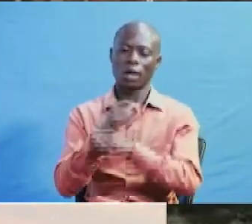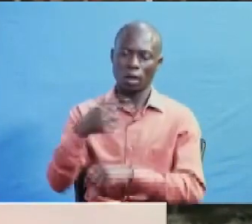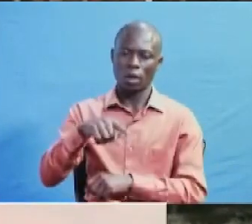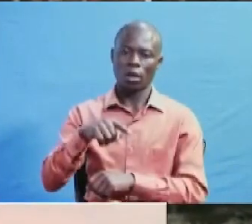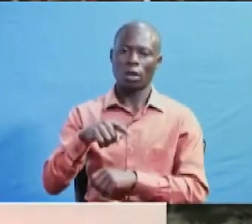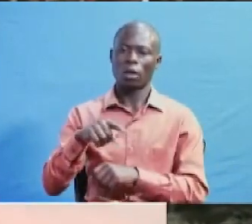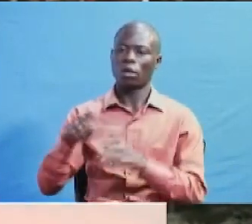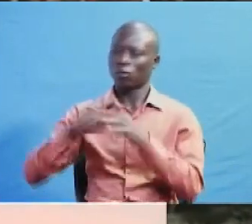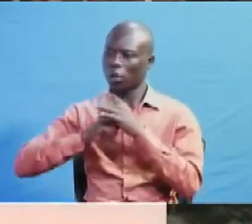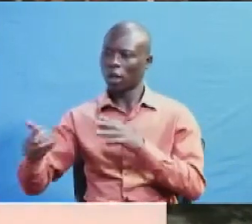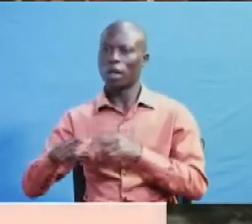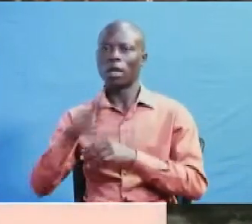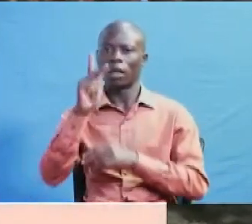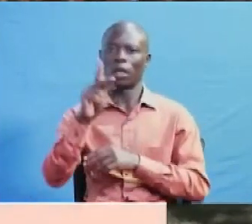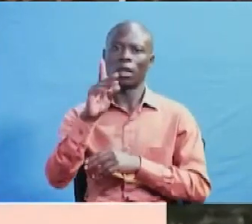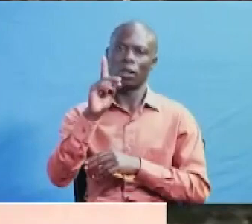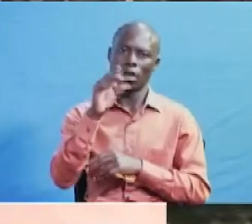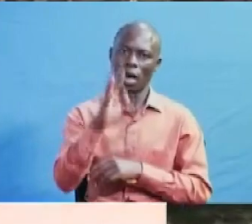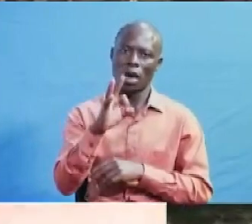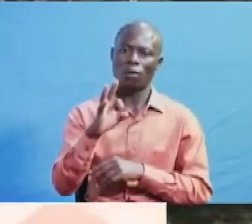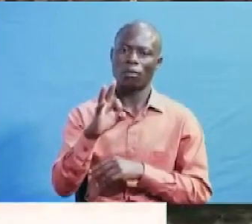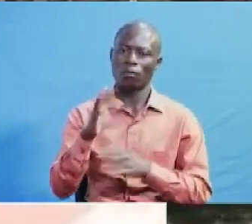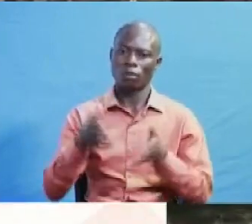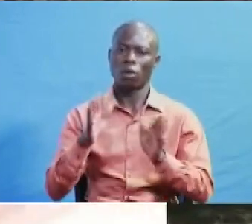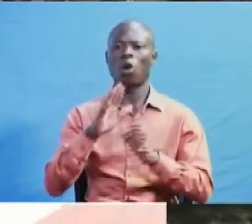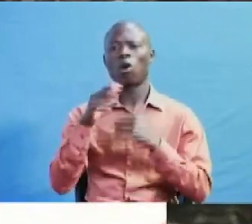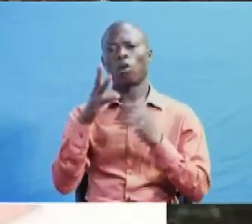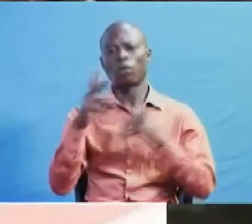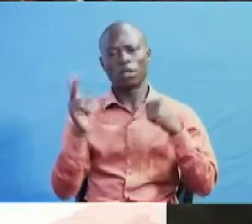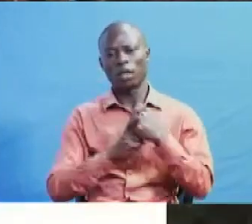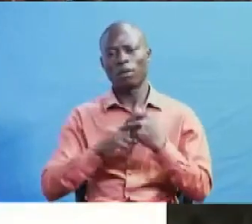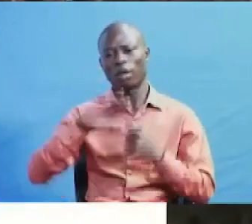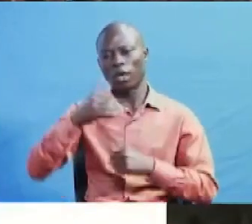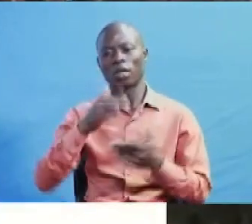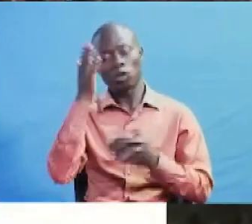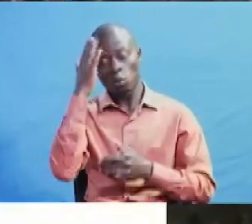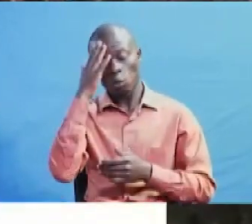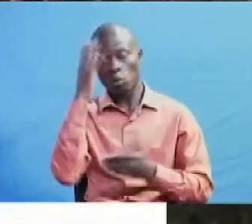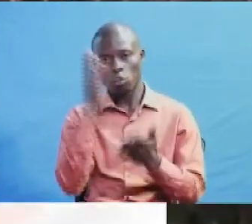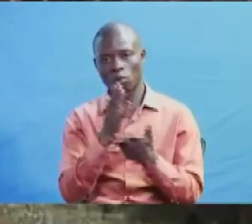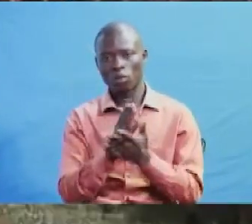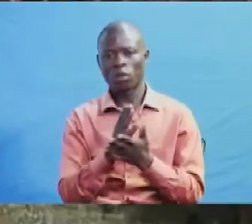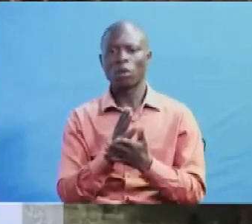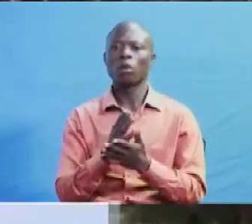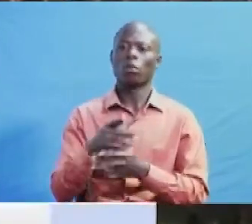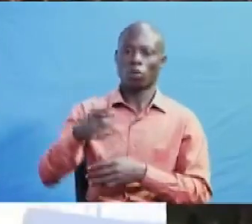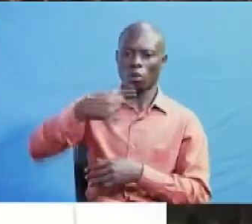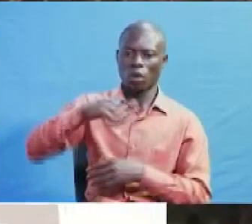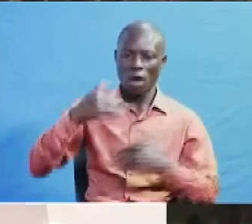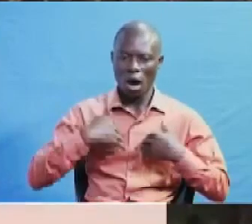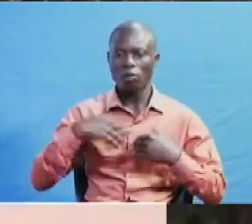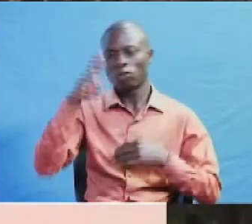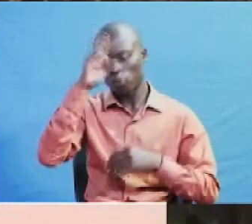toa au wanajeshi kwa barabara na uwatoe kwa 47 counties ili tujue ya kwamba tuko na